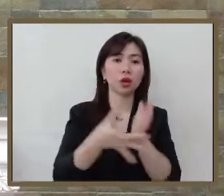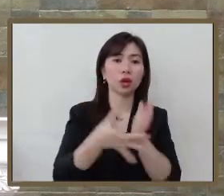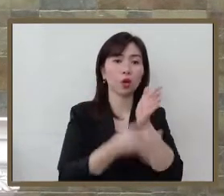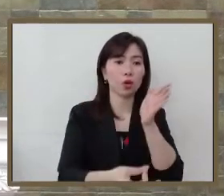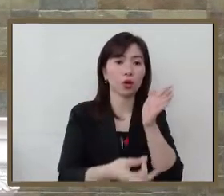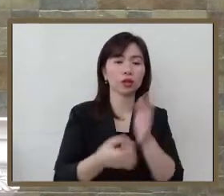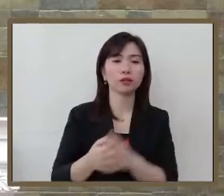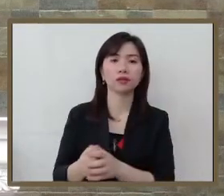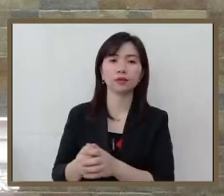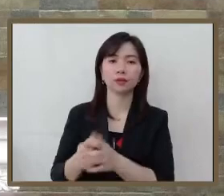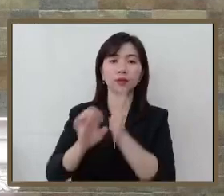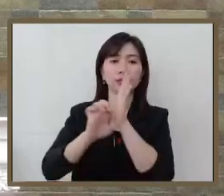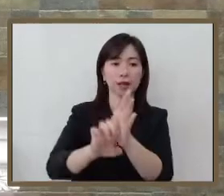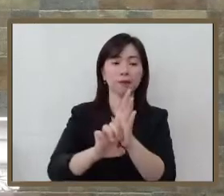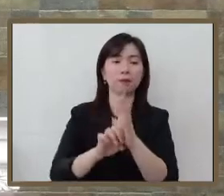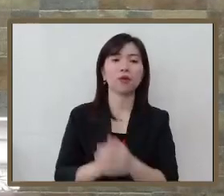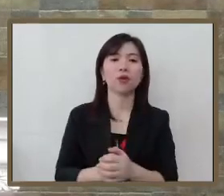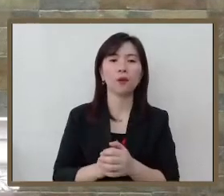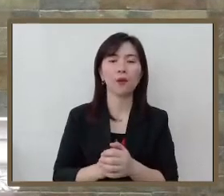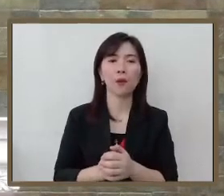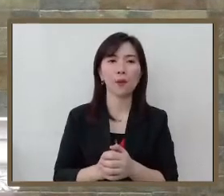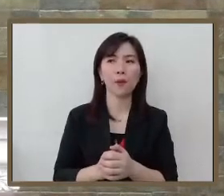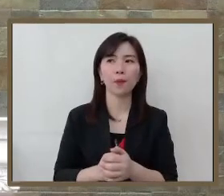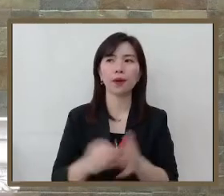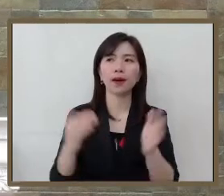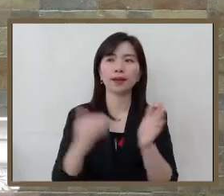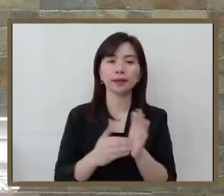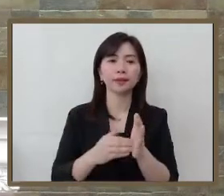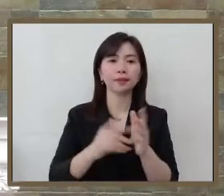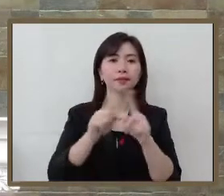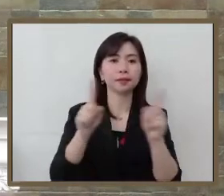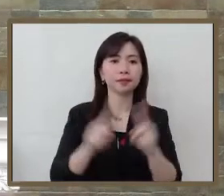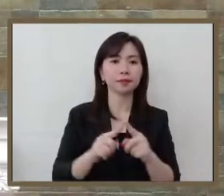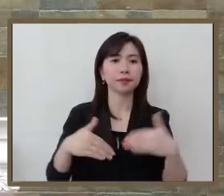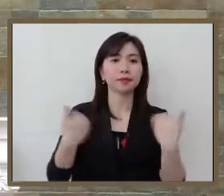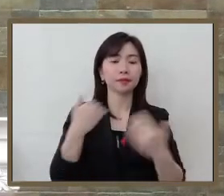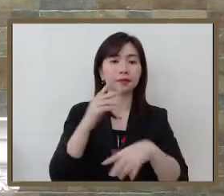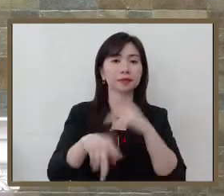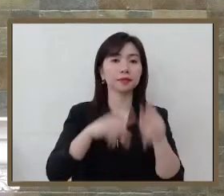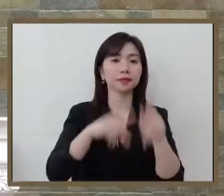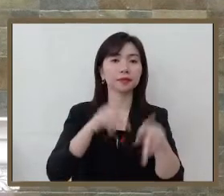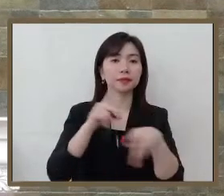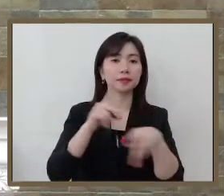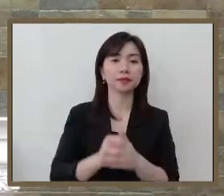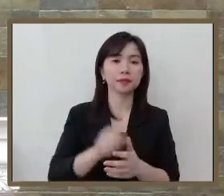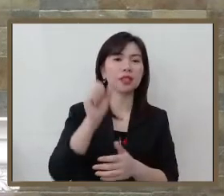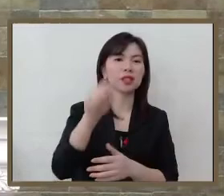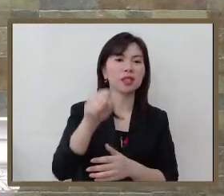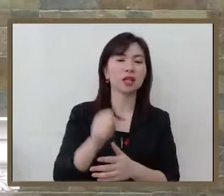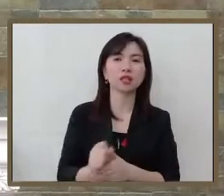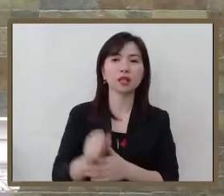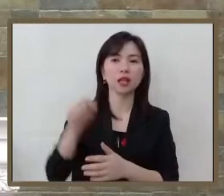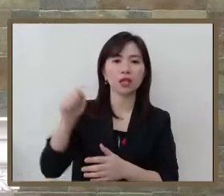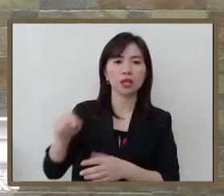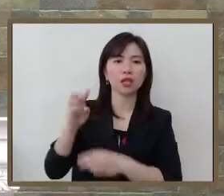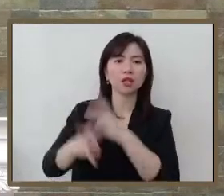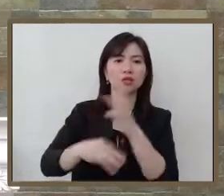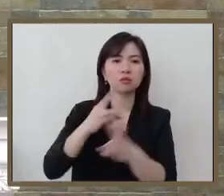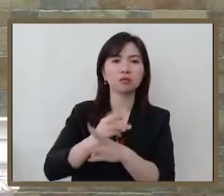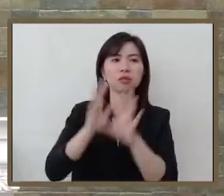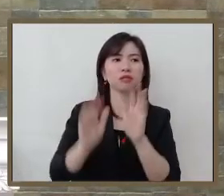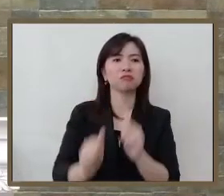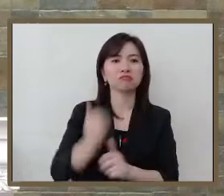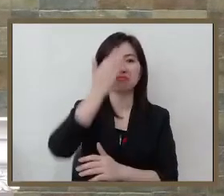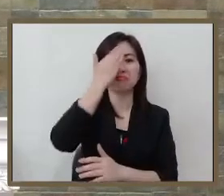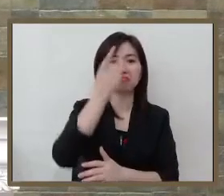inyo. Bilang isang kabataan, nais kong ipaalala sa iyo na pwede kang makilala sa pamamagitan